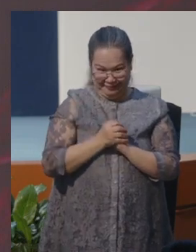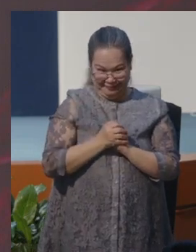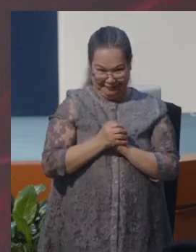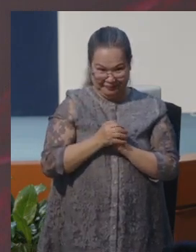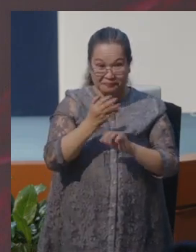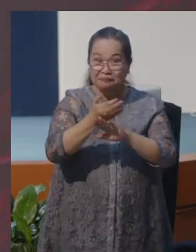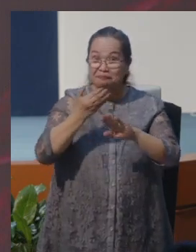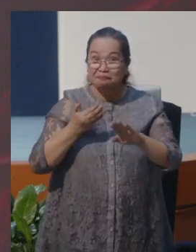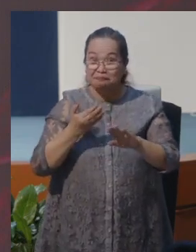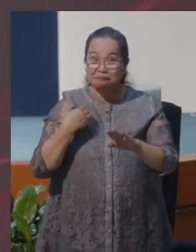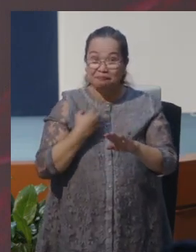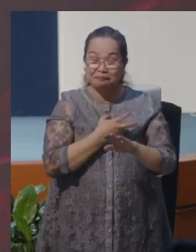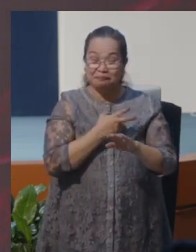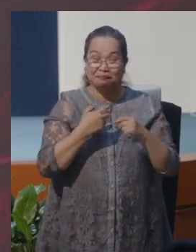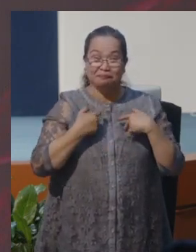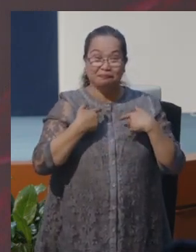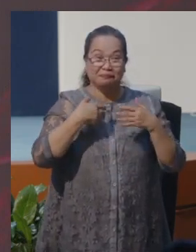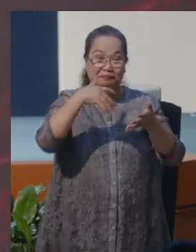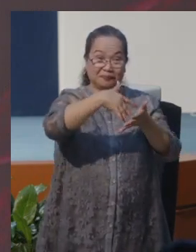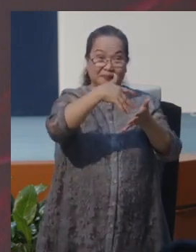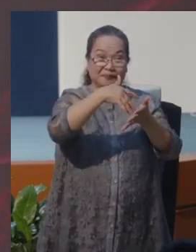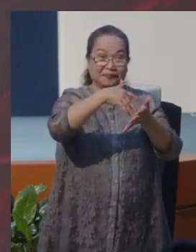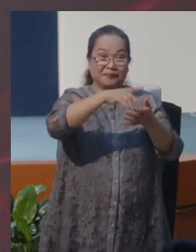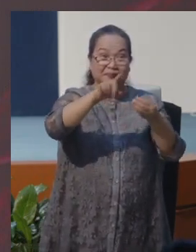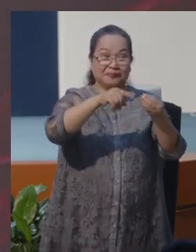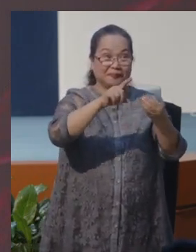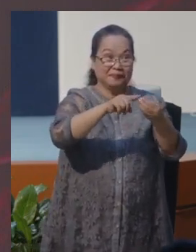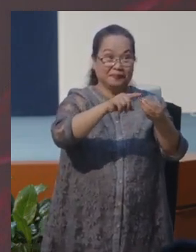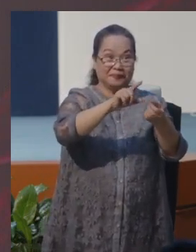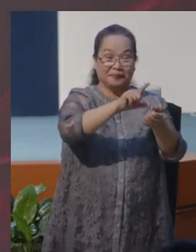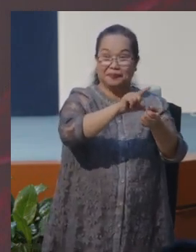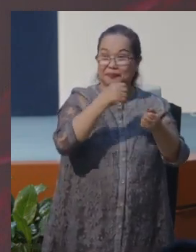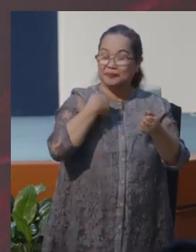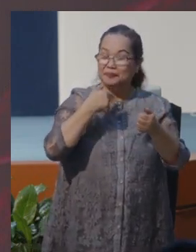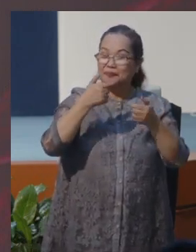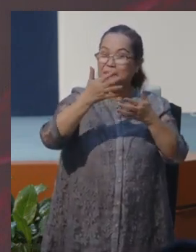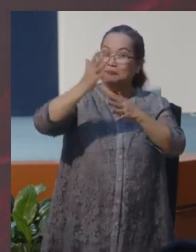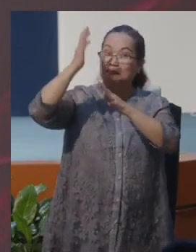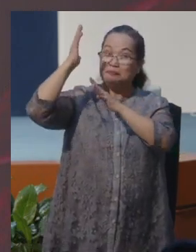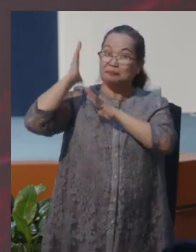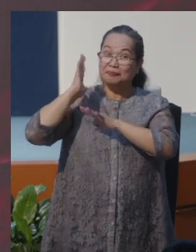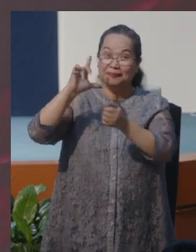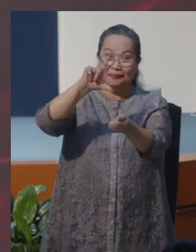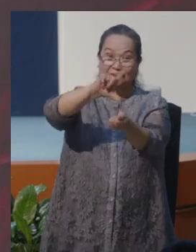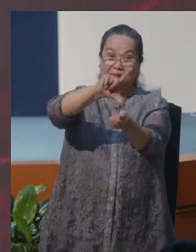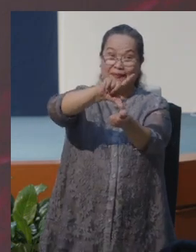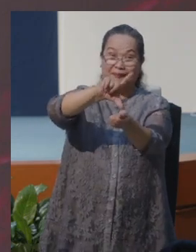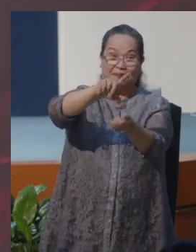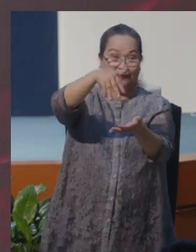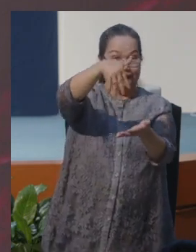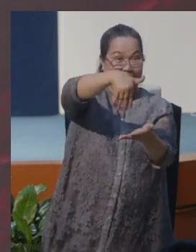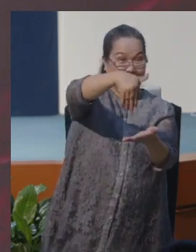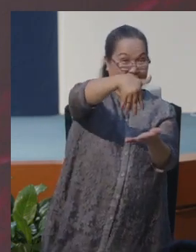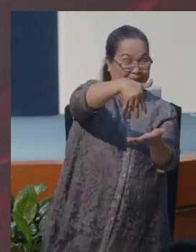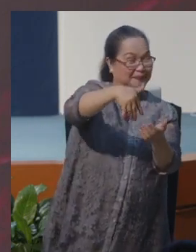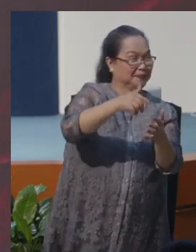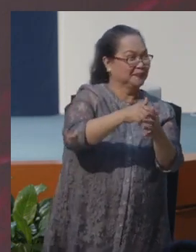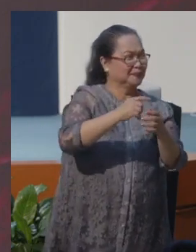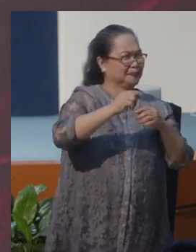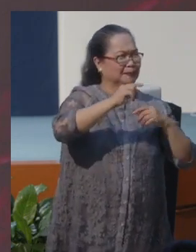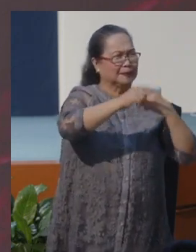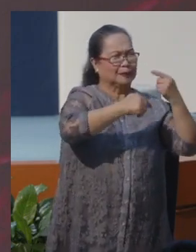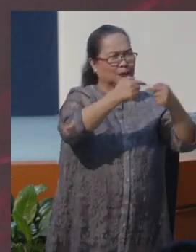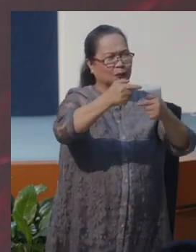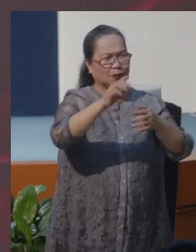Bago natin tingnan ang ating teksto, balikan lang natin saglit yung mga napag-aralan na natin sa Lucas. Nakita natin magmula sa